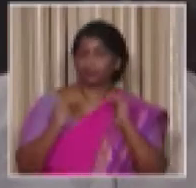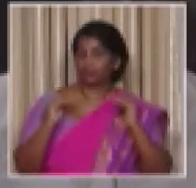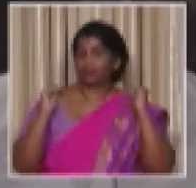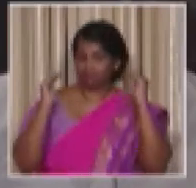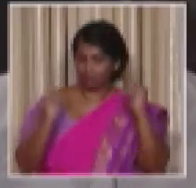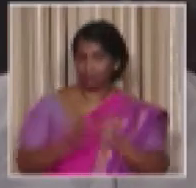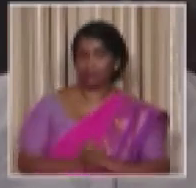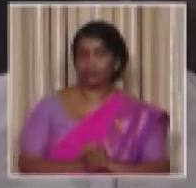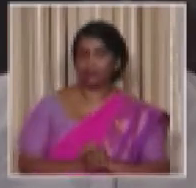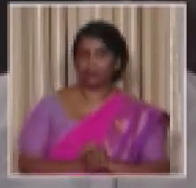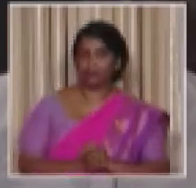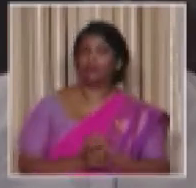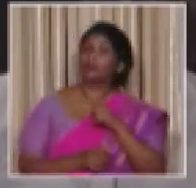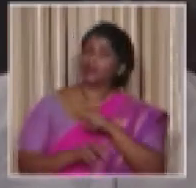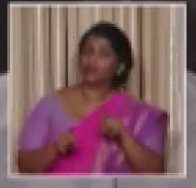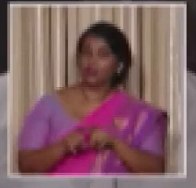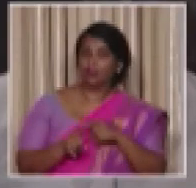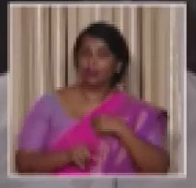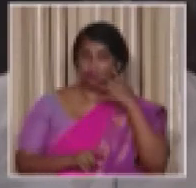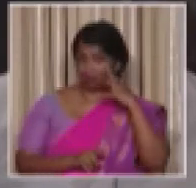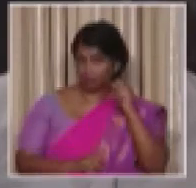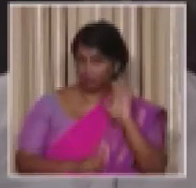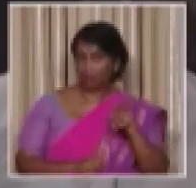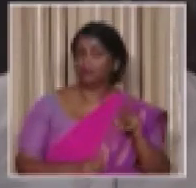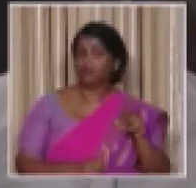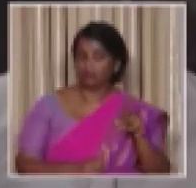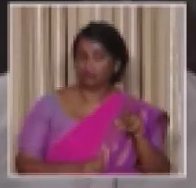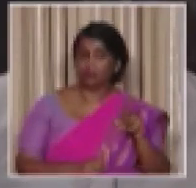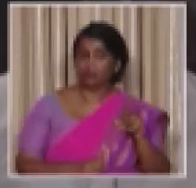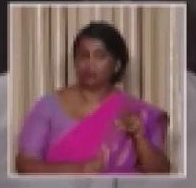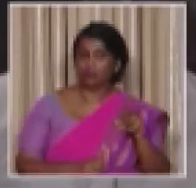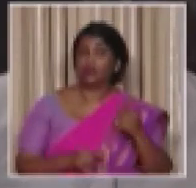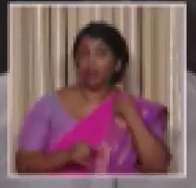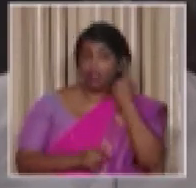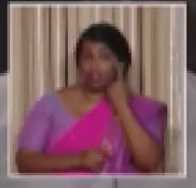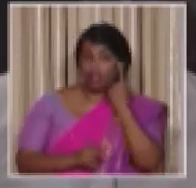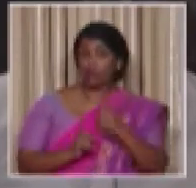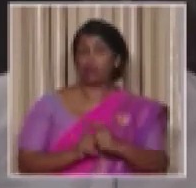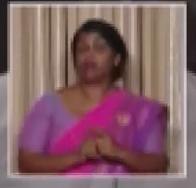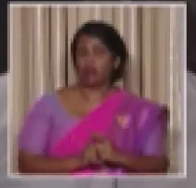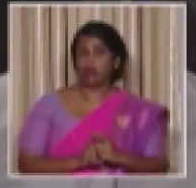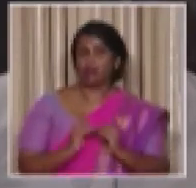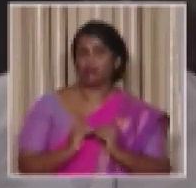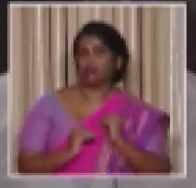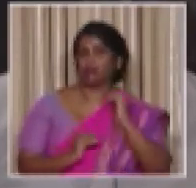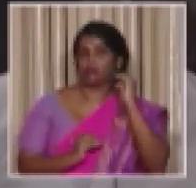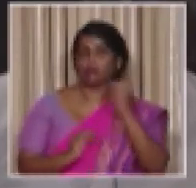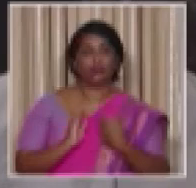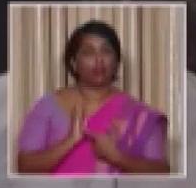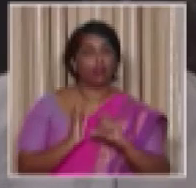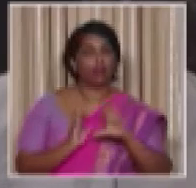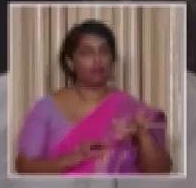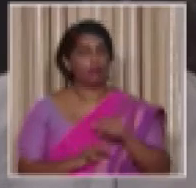එක ඉතින් ඒක නිසා අපි මතක තියාගන්න ඕනේ දැනුම දෙගුණ වෙන වේගේ වැඩි වෙලා තියෙනවා තාක්ෂණය